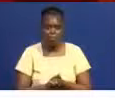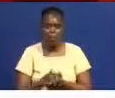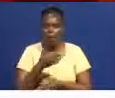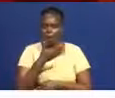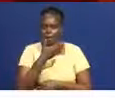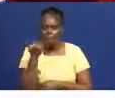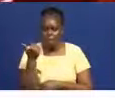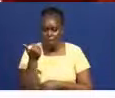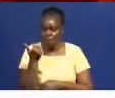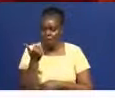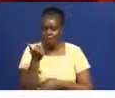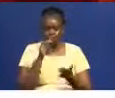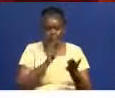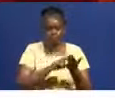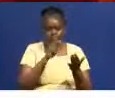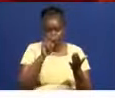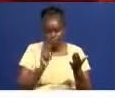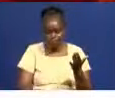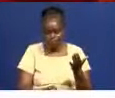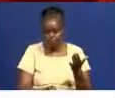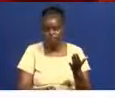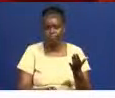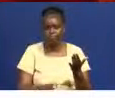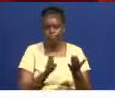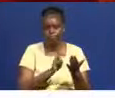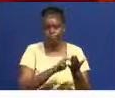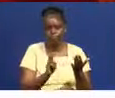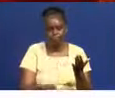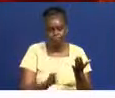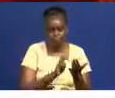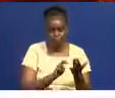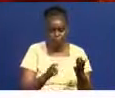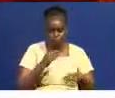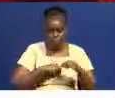afadhali awaachishe kazi mara moja.